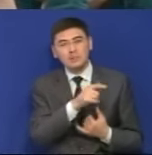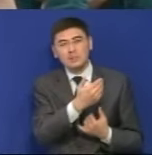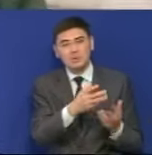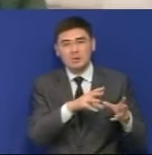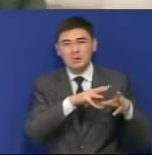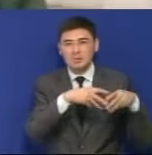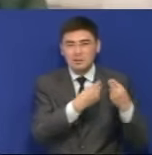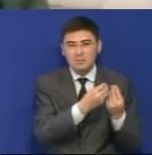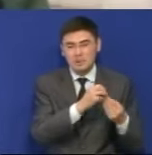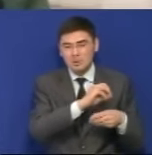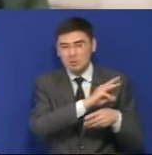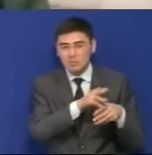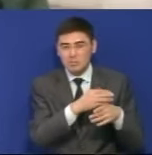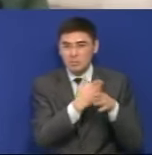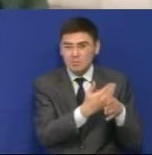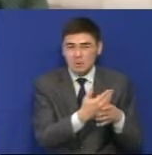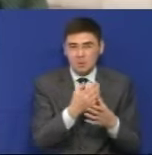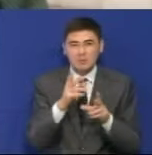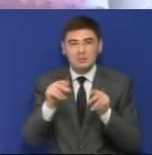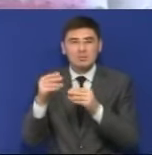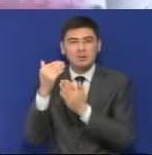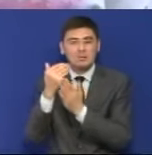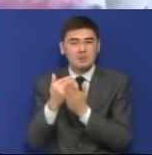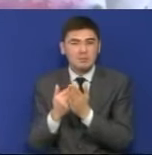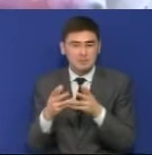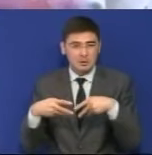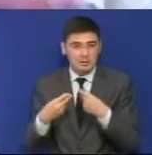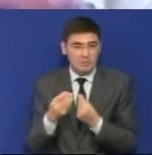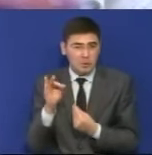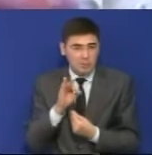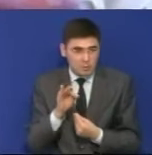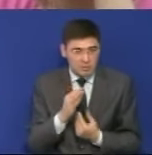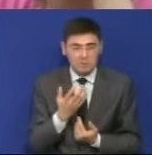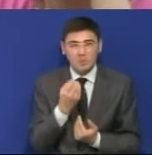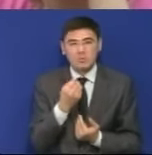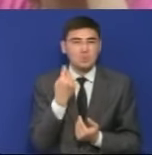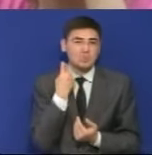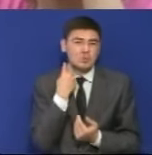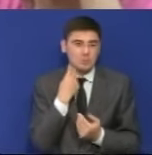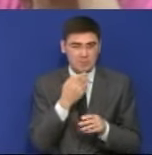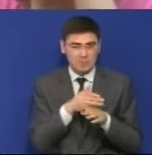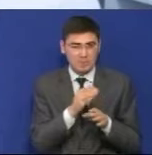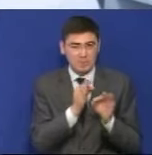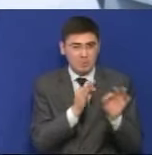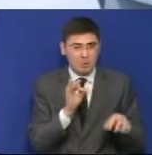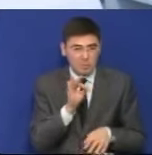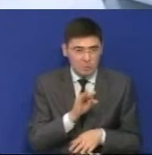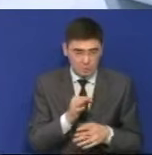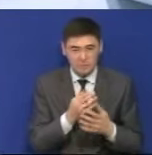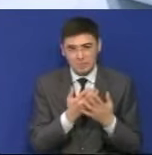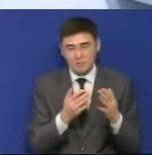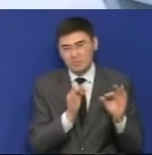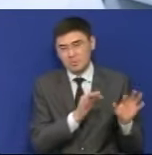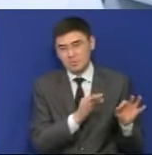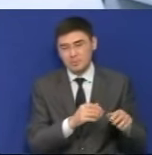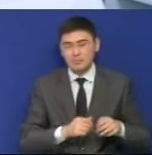семей, рассказали о реализации программы «Бахтот» по СОНА 2020 год и о снижении долговой нагрузки по кредитам. Сегодня, я думаю,